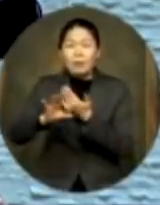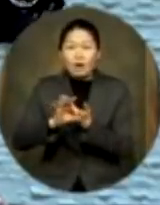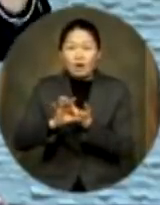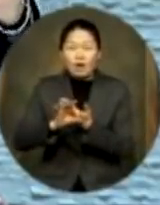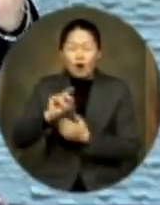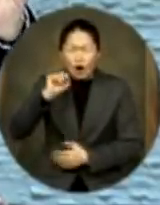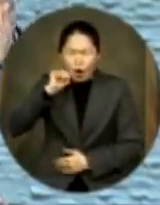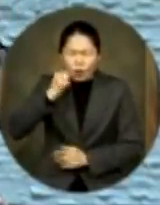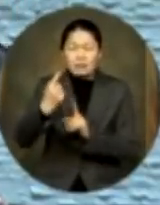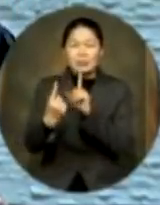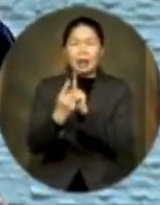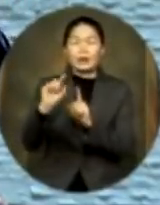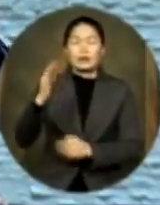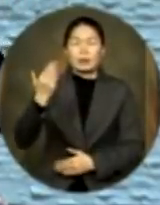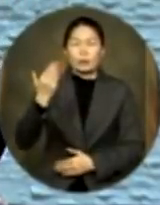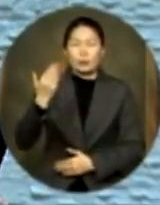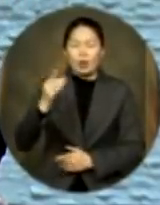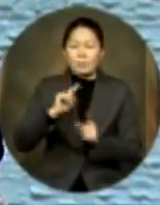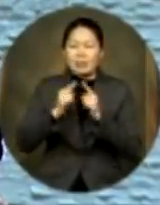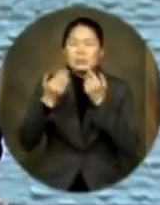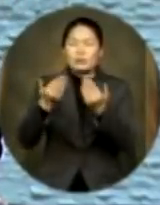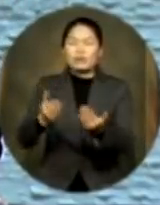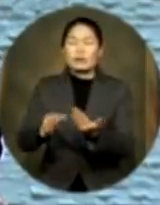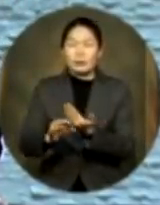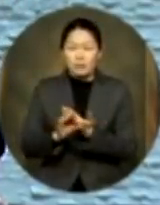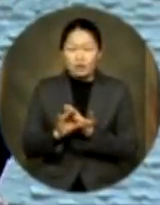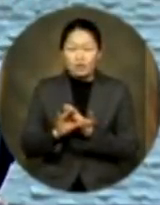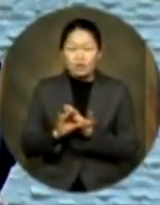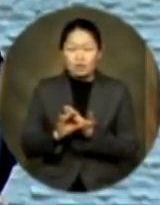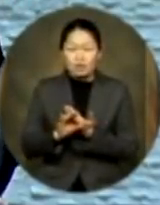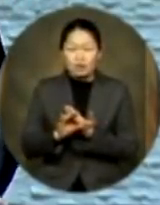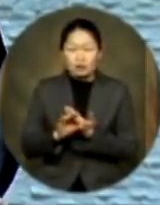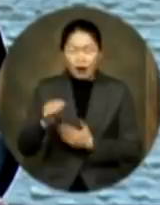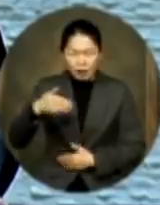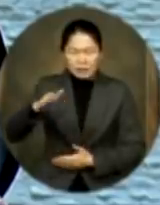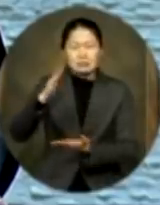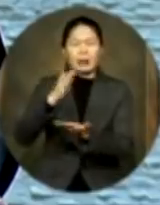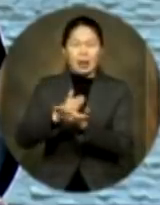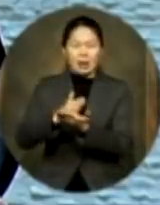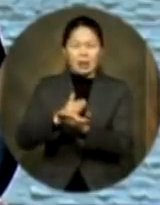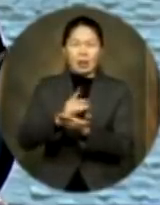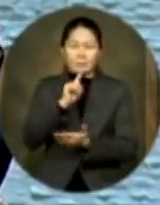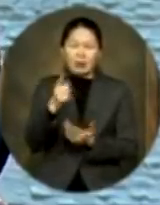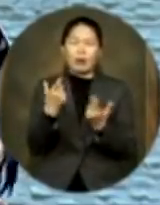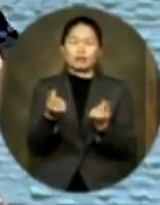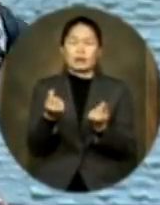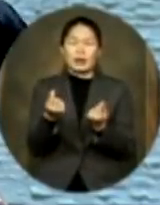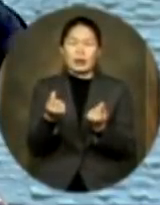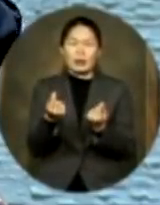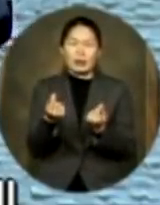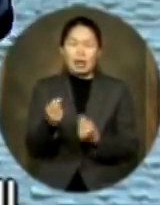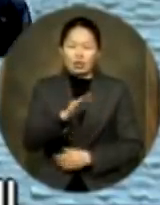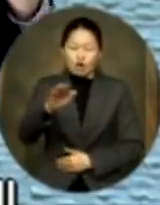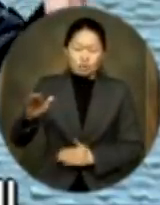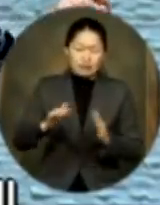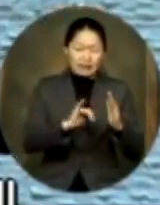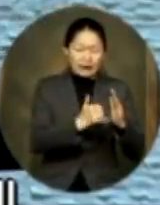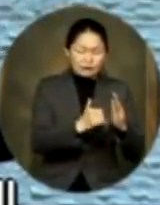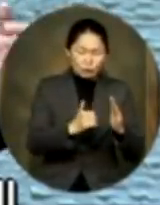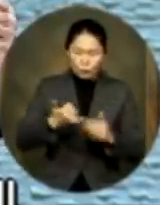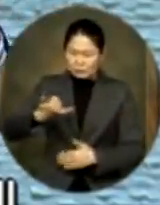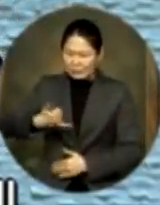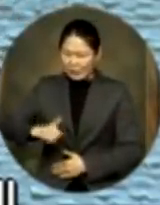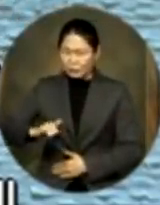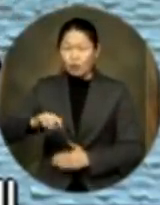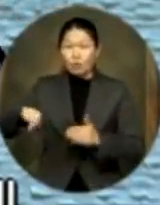어려움이 있을 것이라고 말씀 하신다면 가지말라 신흥 거구나 여러분의 가족 자녀 둘 중에